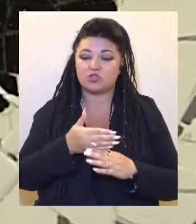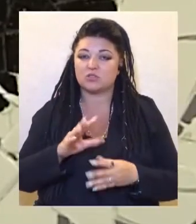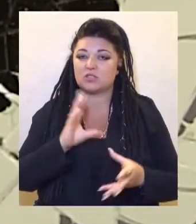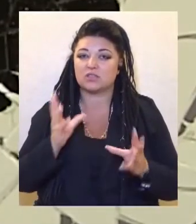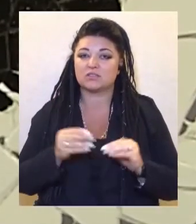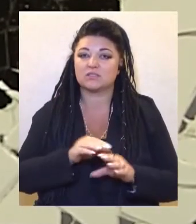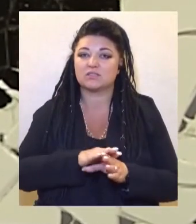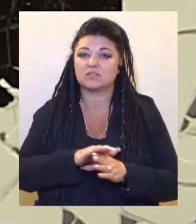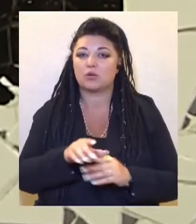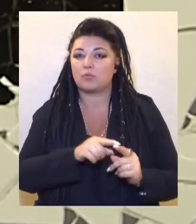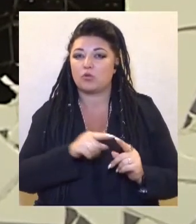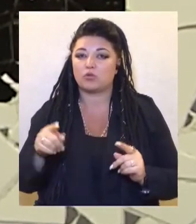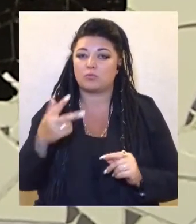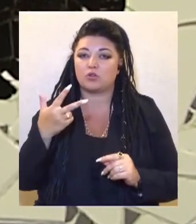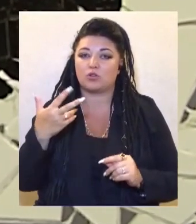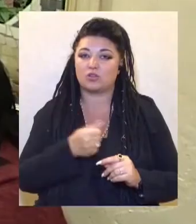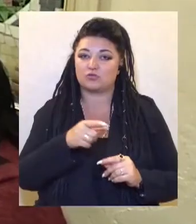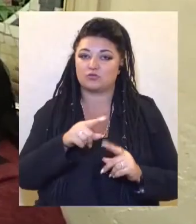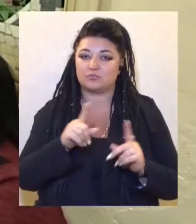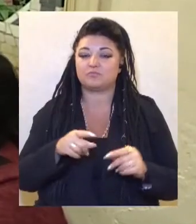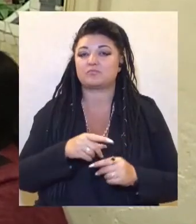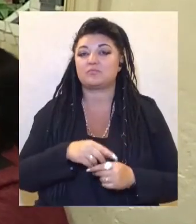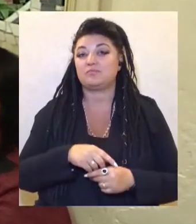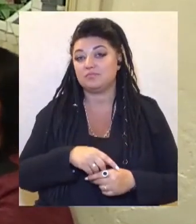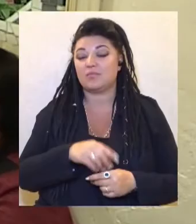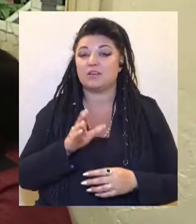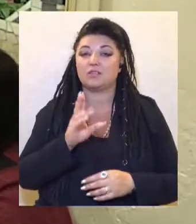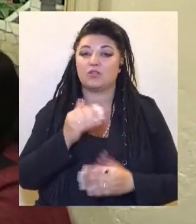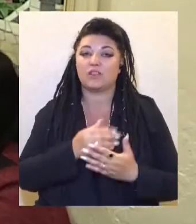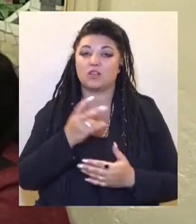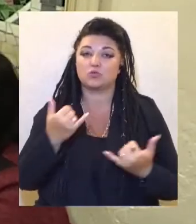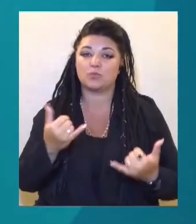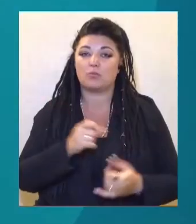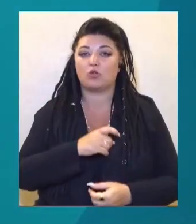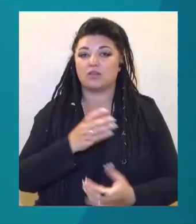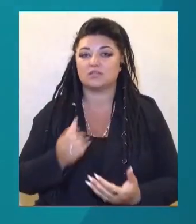протягом 3 тижнів. Ксенія Процепова, Борис Мисливцев. Новини на Суспільному. Одеса.